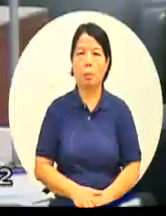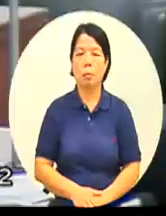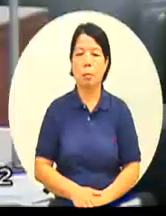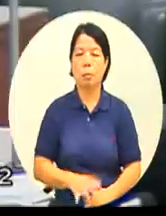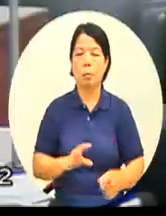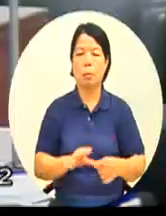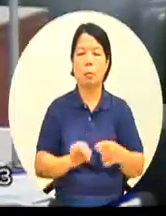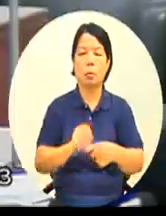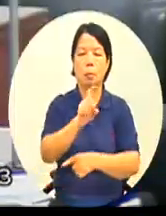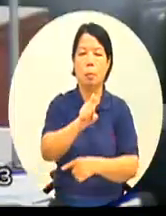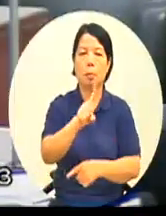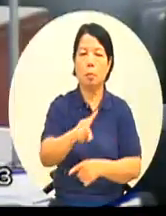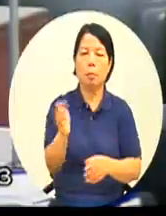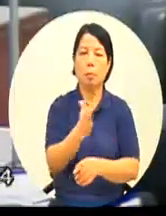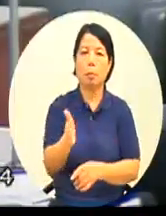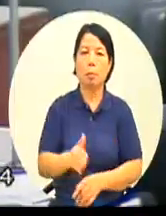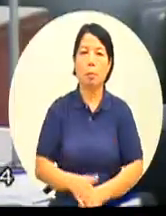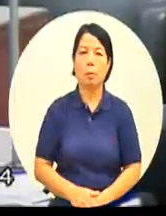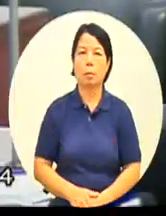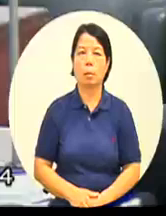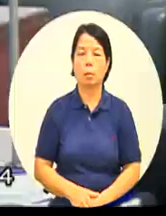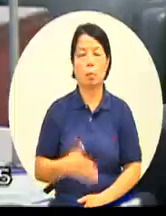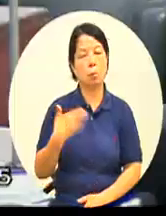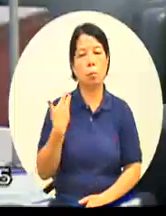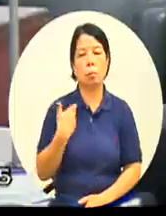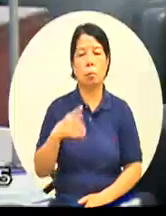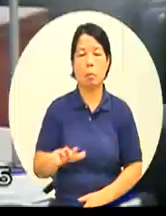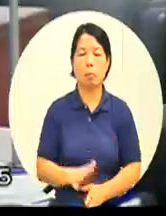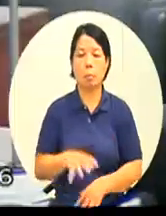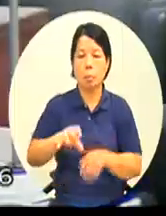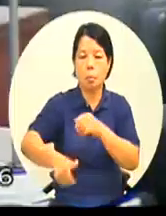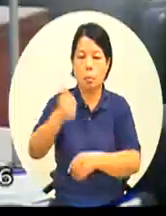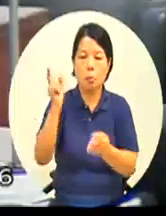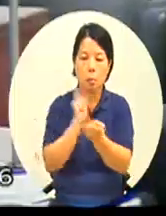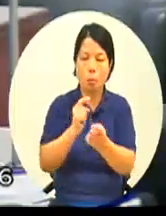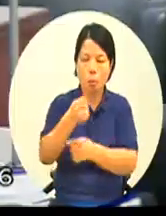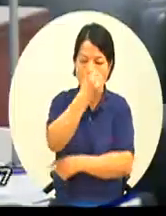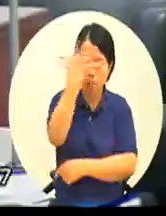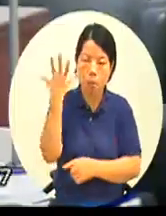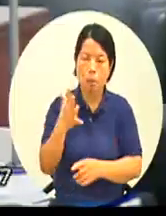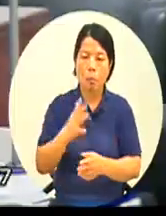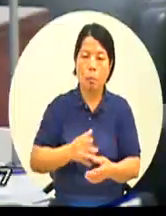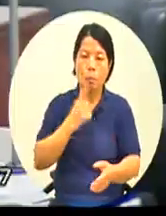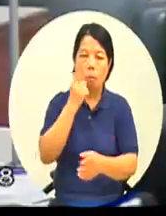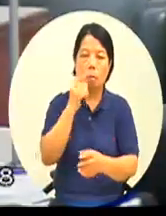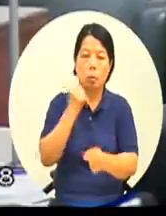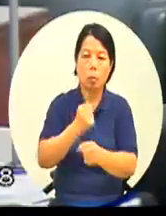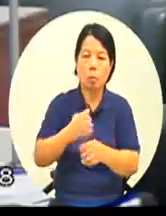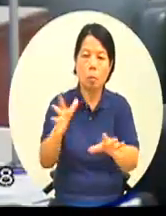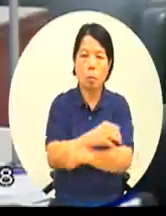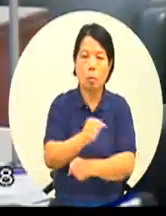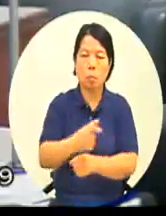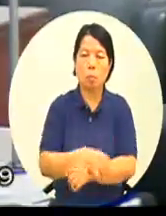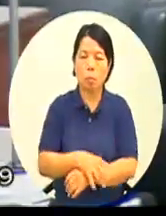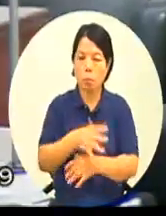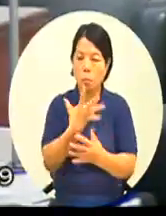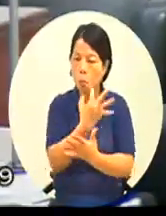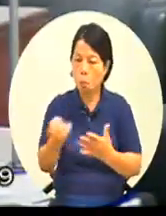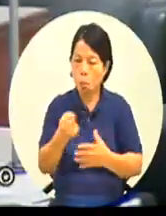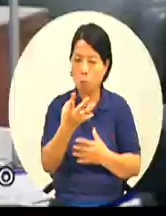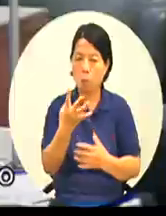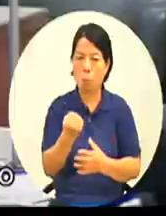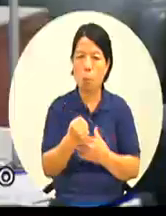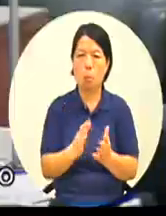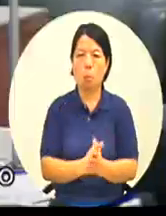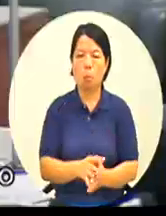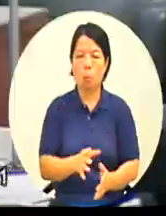哈。那我不太知道说局长对于我们青年就业、青年失业的问题掌握度有多少，提供什